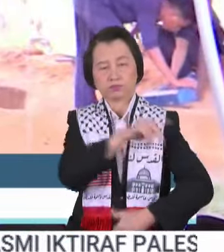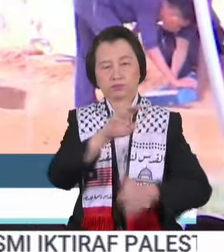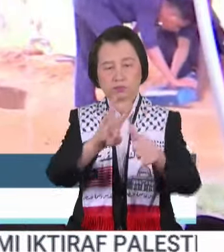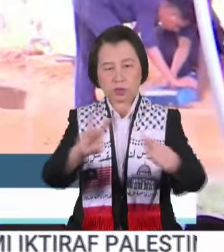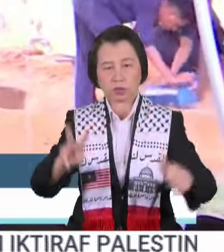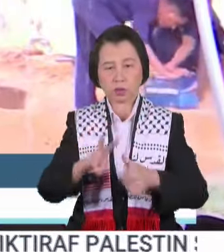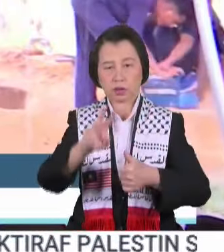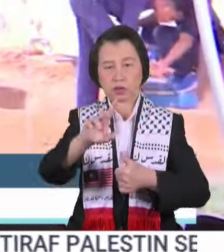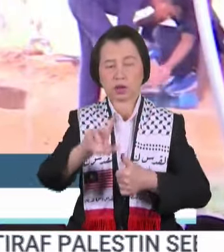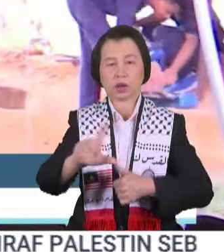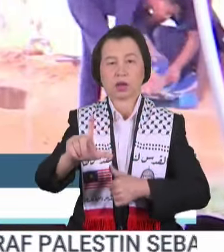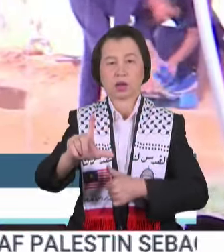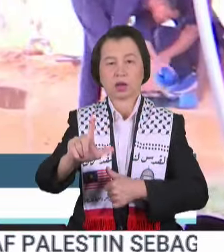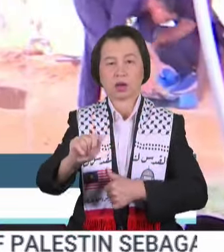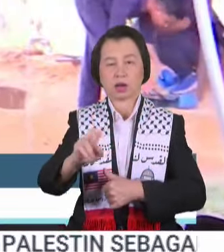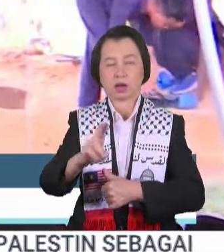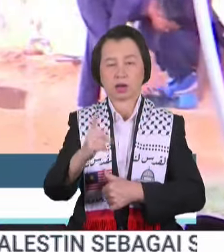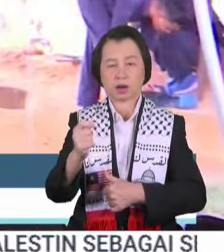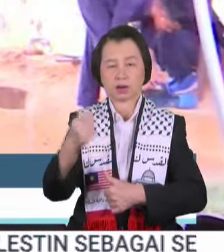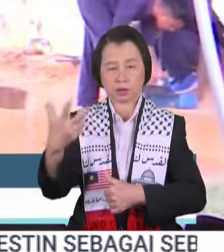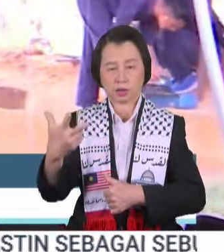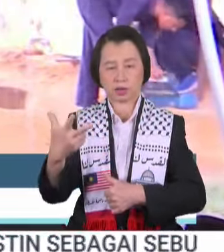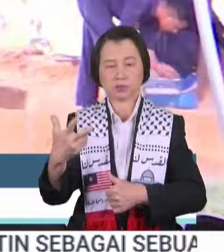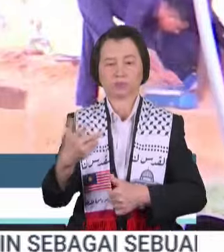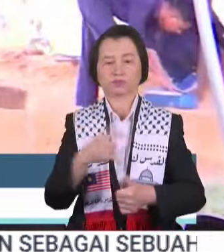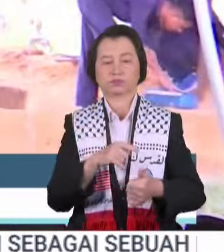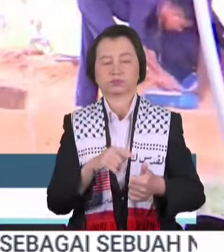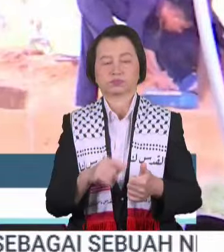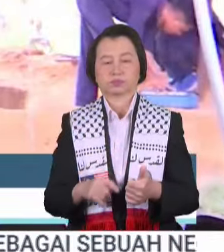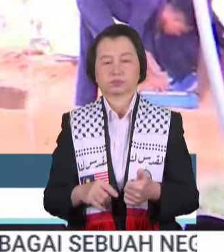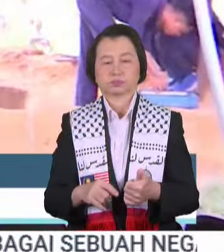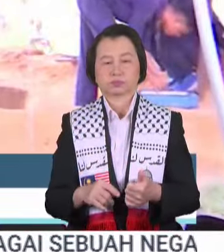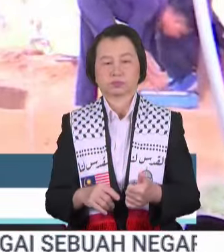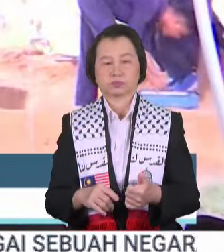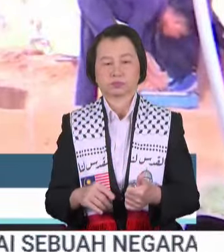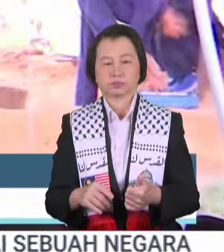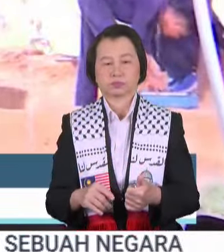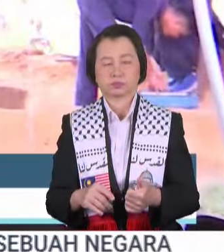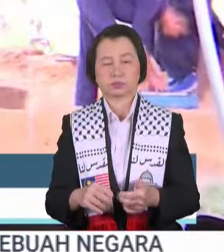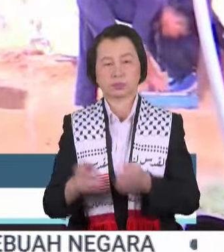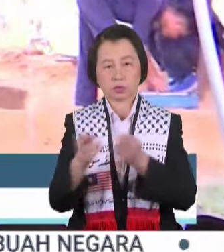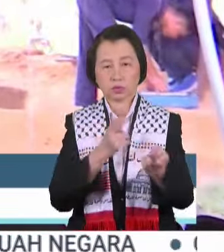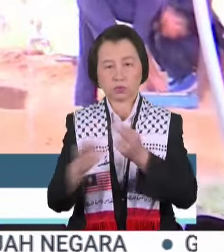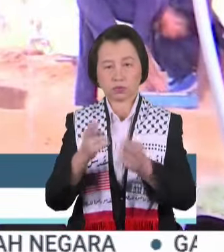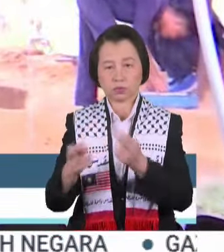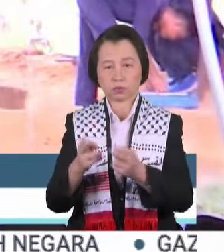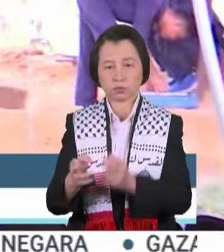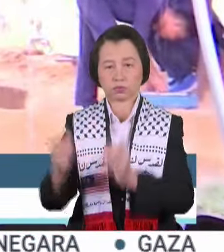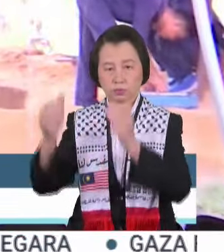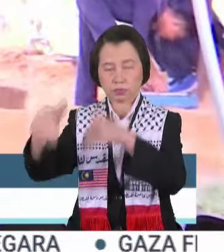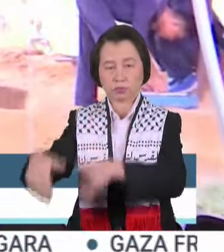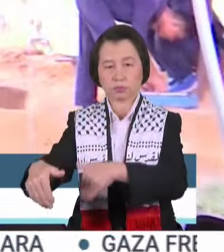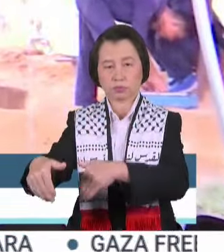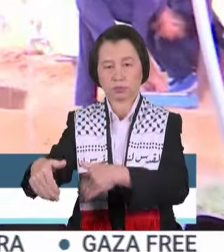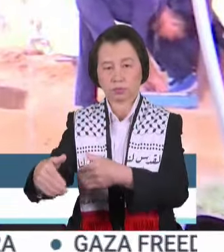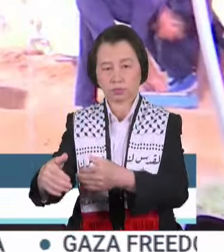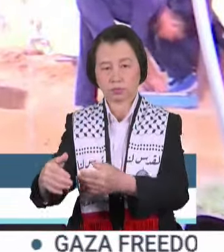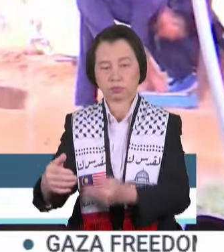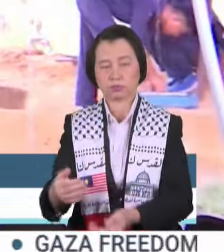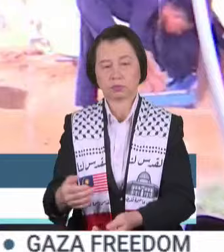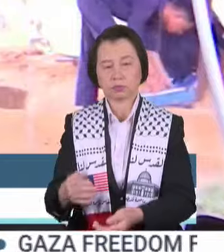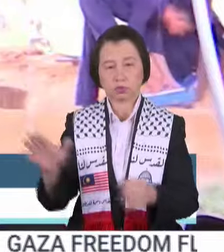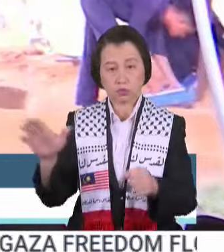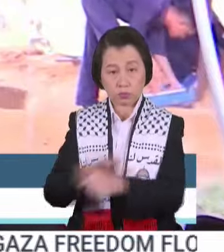Wilayah Laut 3, Laksamana Pertama Rosli Muhammad Isa. Urusan pengebumian